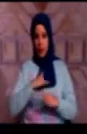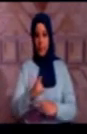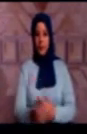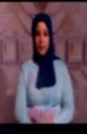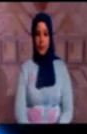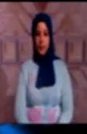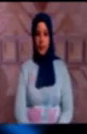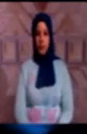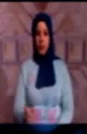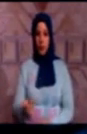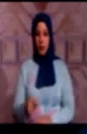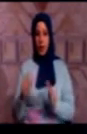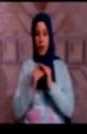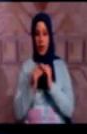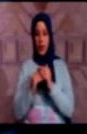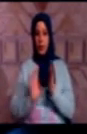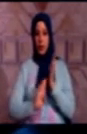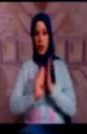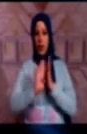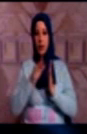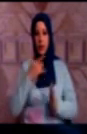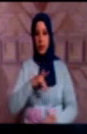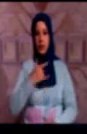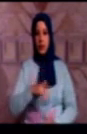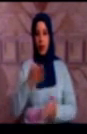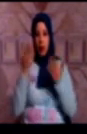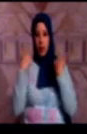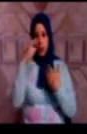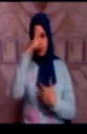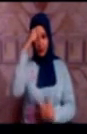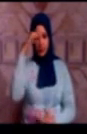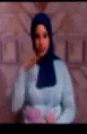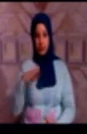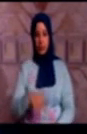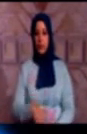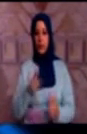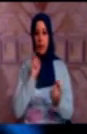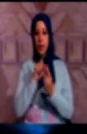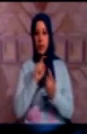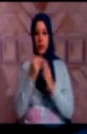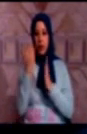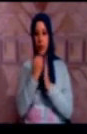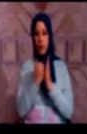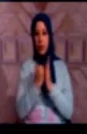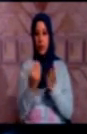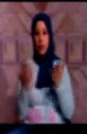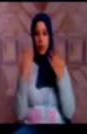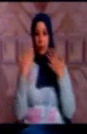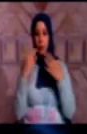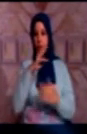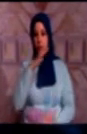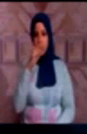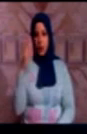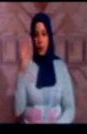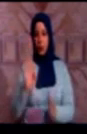هي اللي بتعدي احساسنا بدرجات الحراره بتزود احساسنا الدرجات الحراره بنتاثر بامتداد منخفض جوي في طبقات الجوي العليا